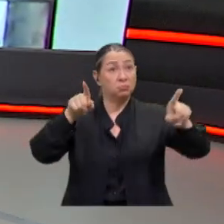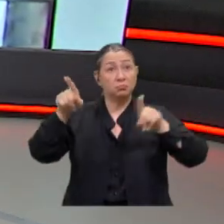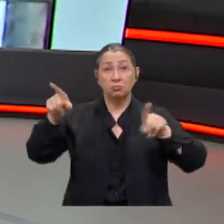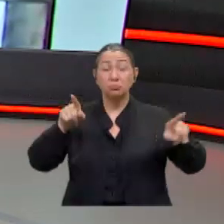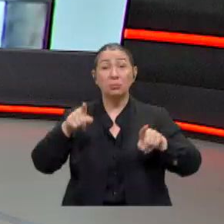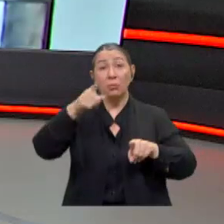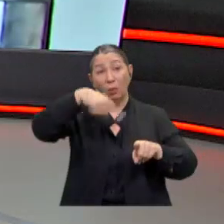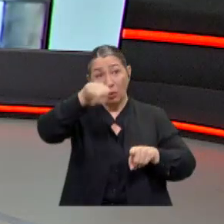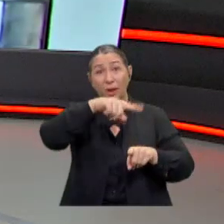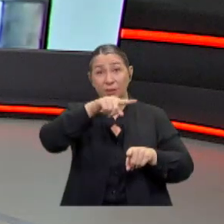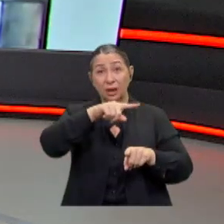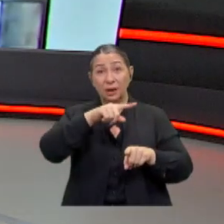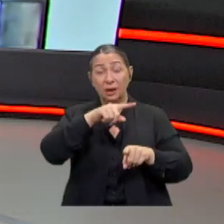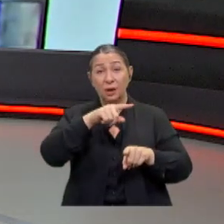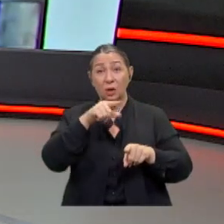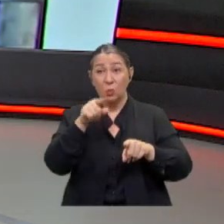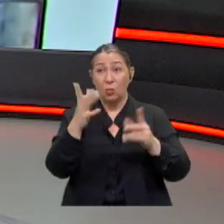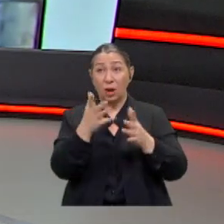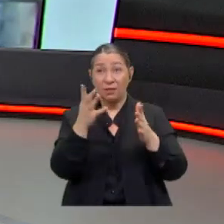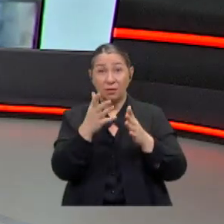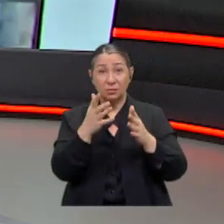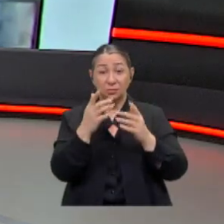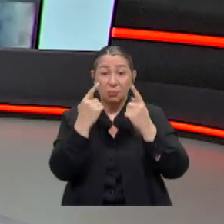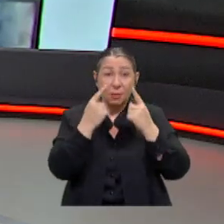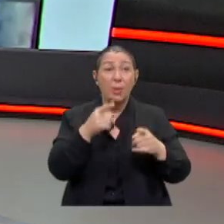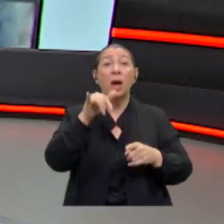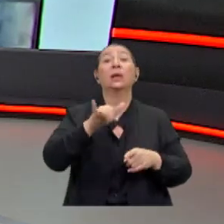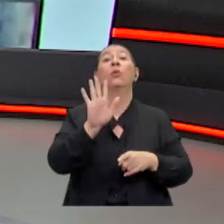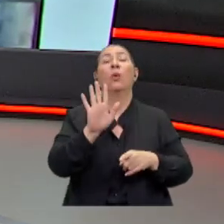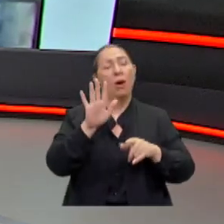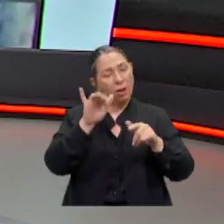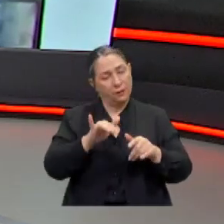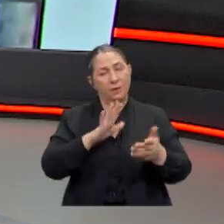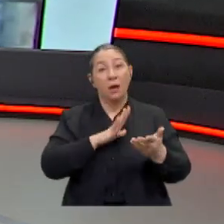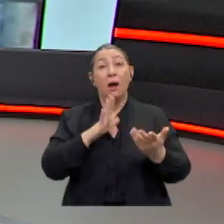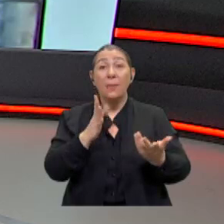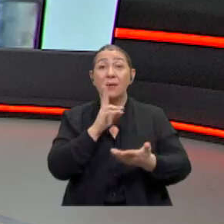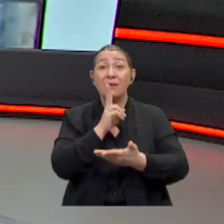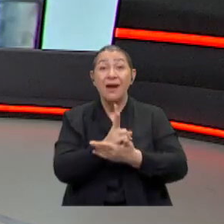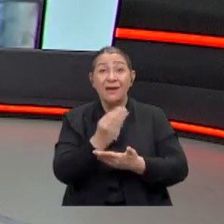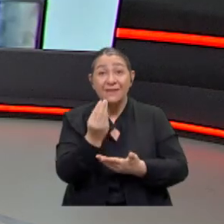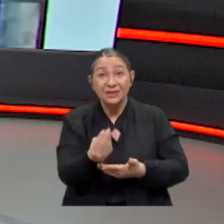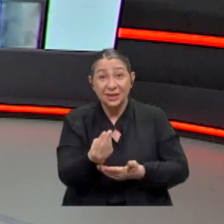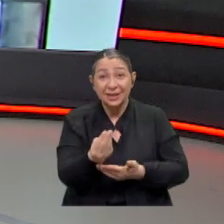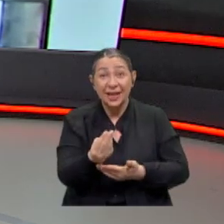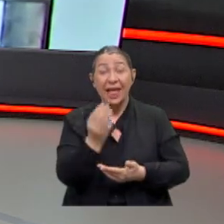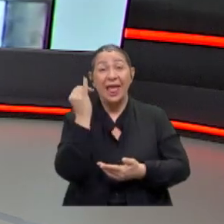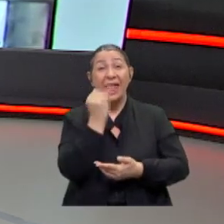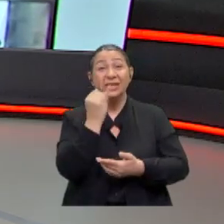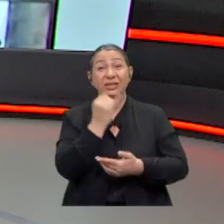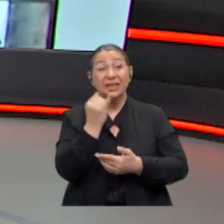onlarda üzerinde bu kadar durulmaya hak etmiyor mu hak ediyor elbette ama karar vericilerin